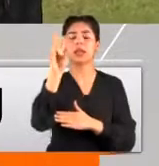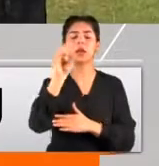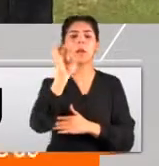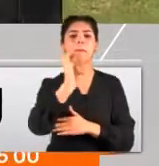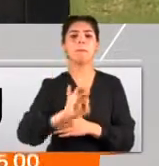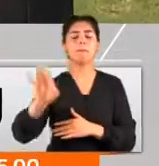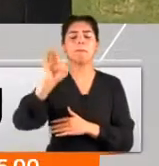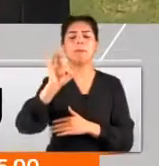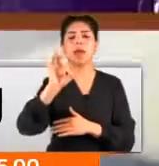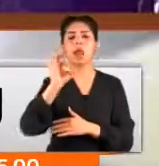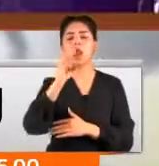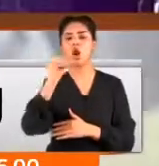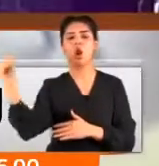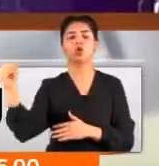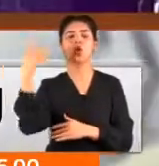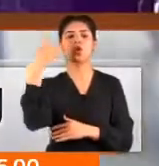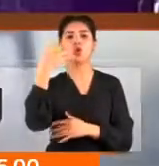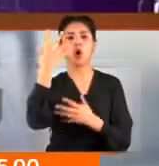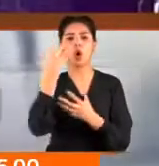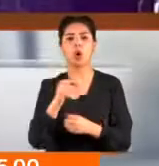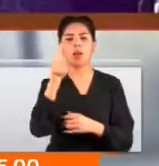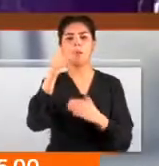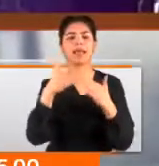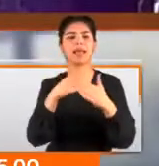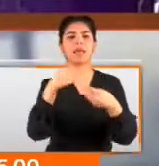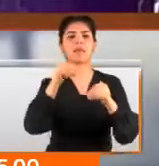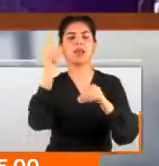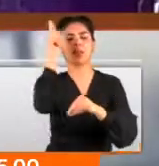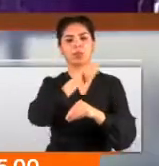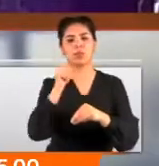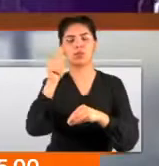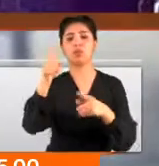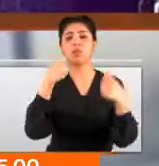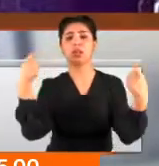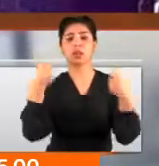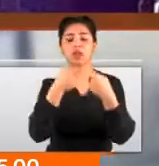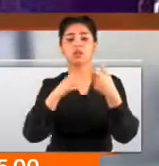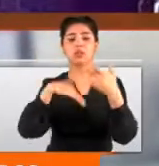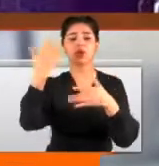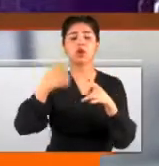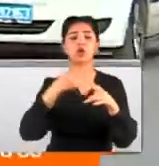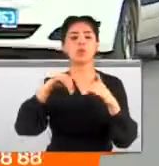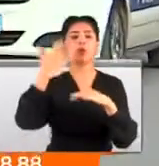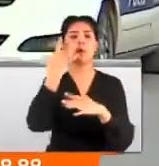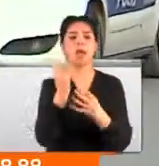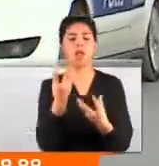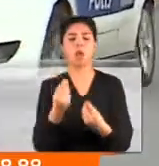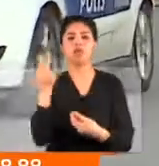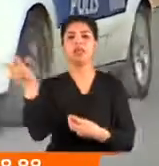yatın satışı olduğu iddia edildi. Tarafların birbirine kurşun yağdırdığı olayın sırrı soruşturmanın ardından belli olacak.